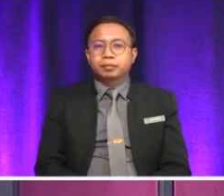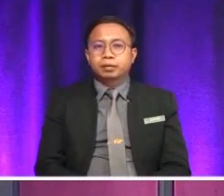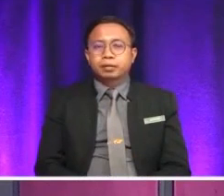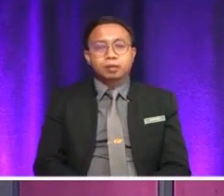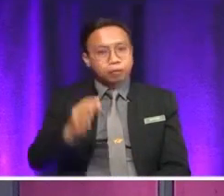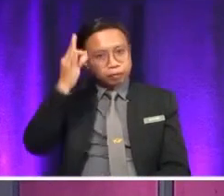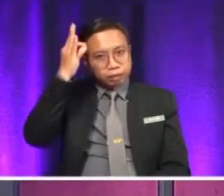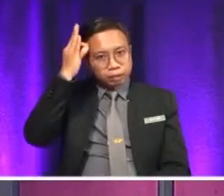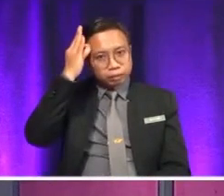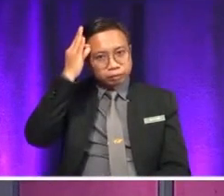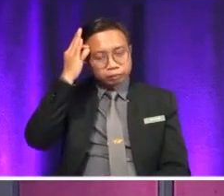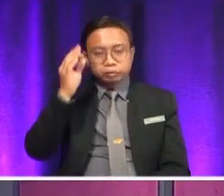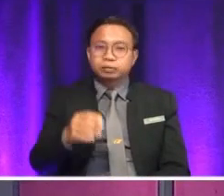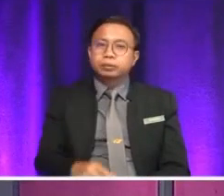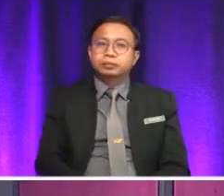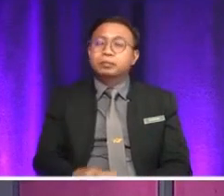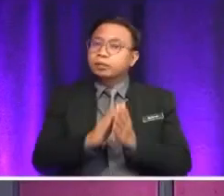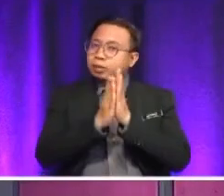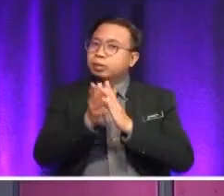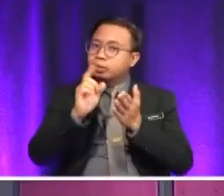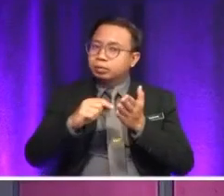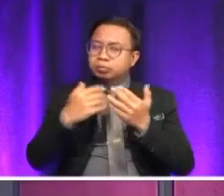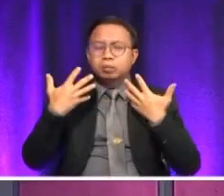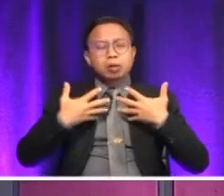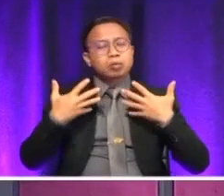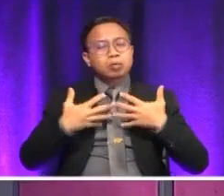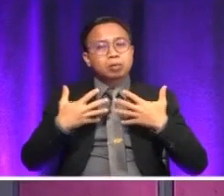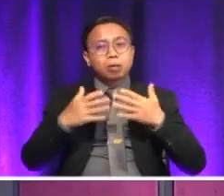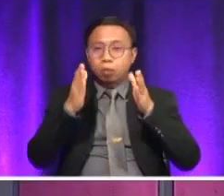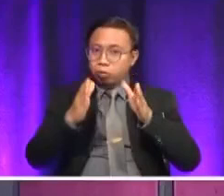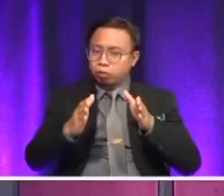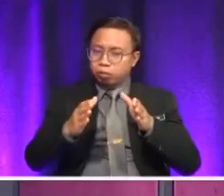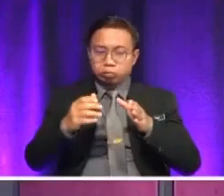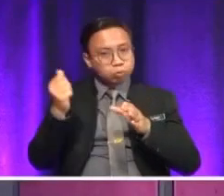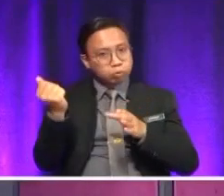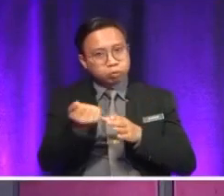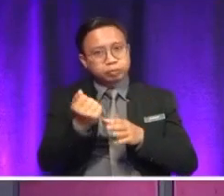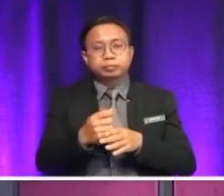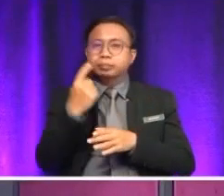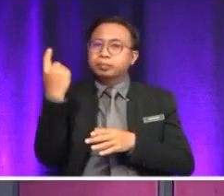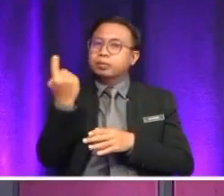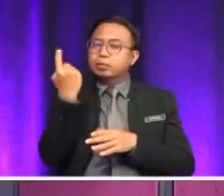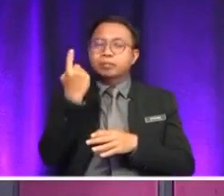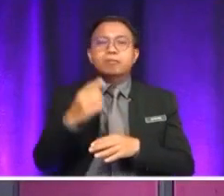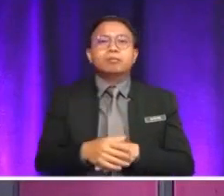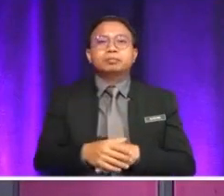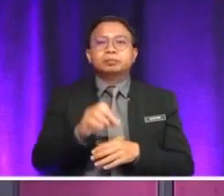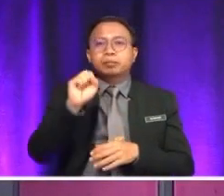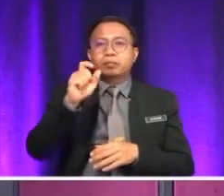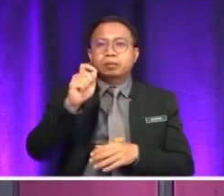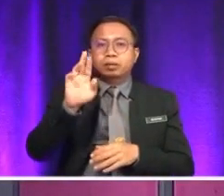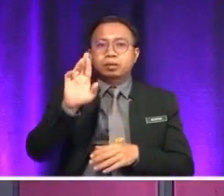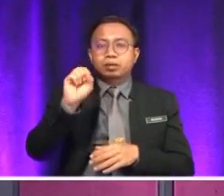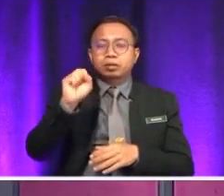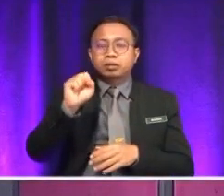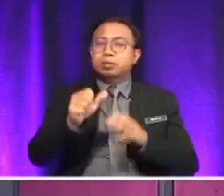akan berfikir. Pandai akan jadi apa? Oh, takutlah. Pandai ada orang pukul ke? Kan? Ha, selalunya stres sebab apa?